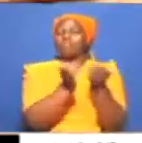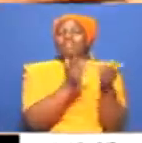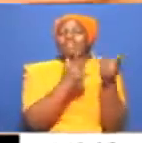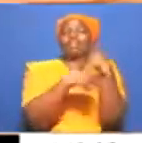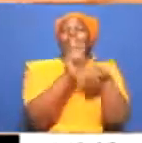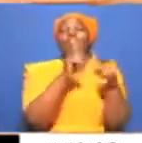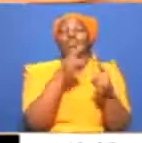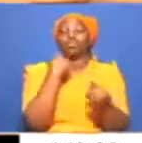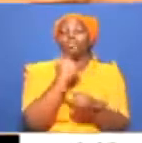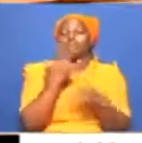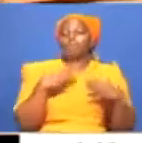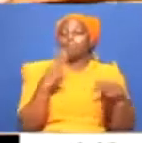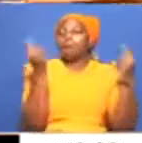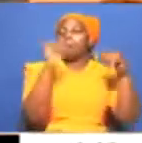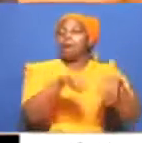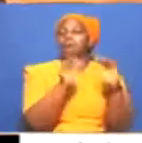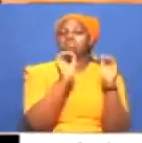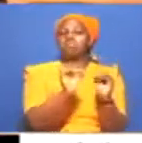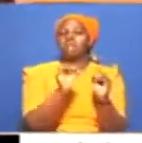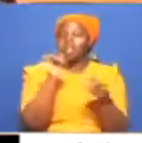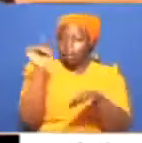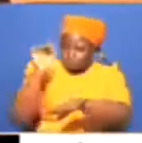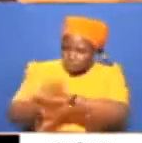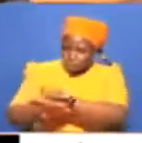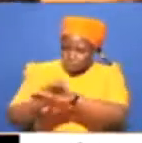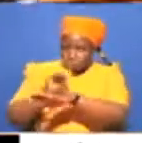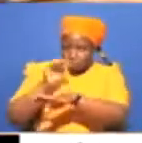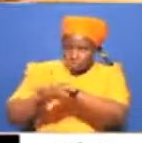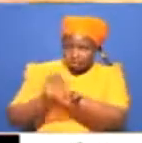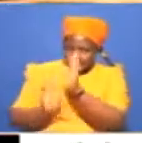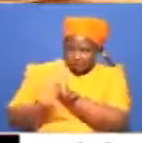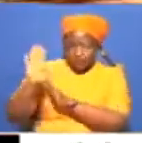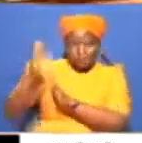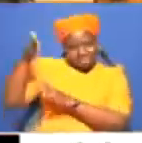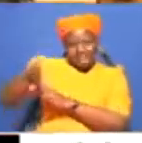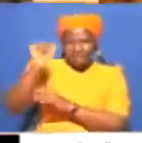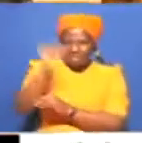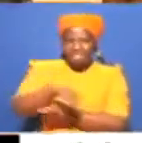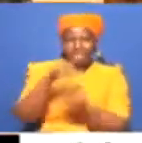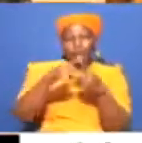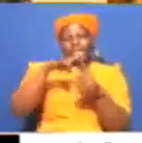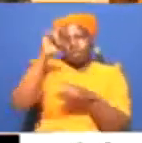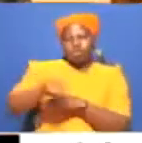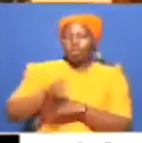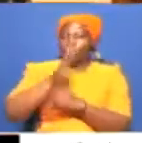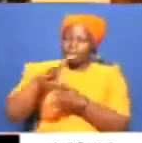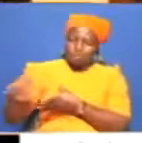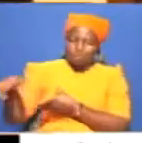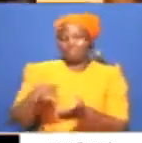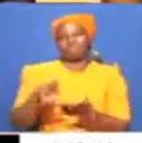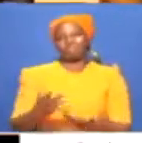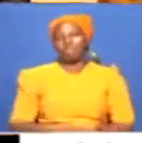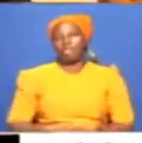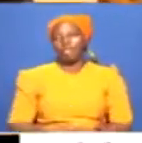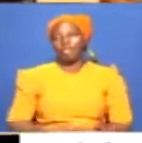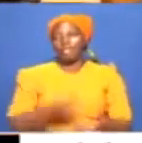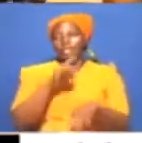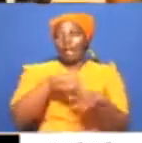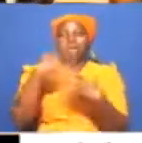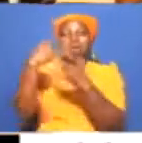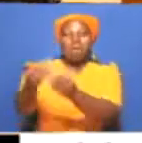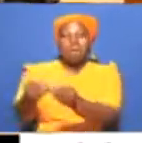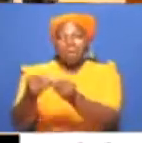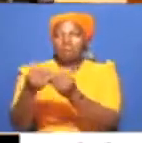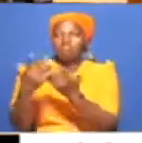wanakuja. Hii ni maendeleo mzuri tumefanyiwa. Lakini watumwagie maji. Maana chakula ukienda kuchuna kwa shamba, hiyo